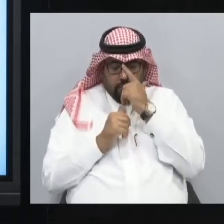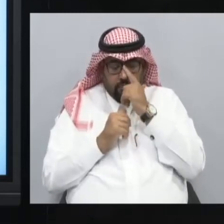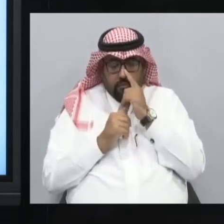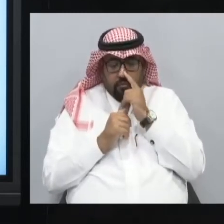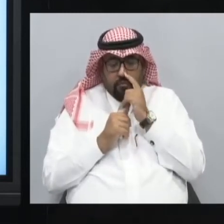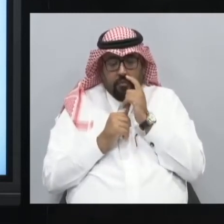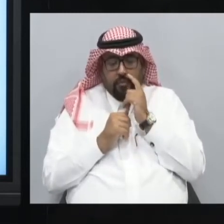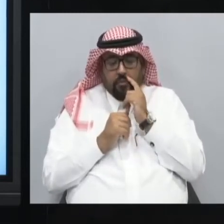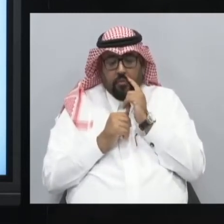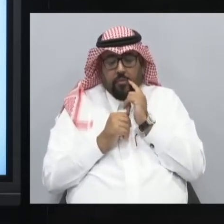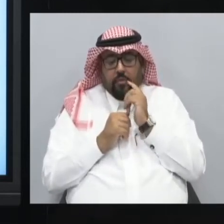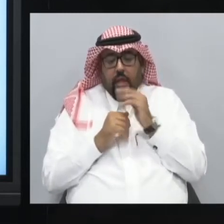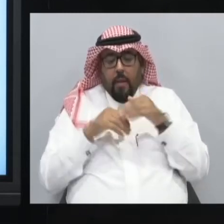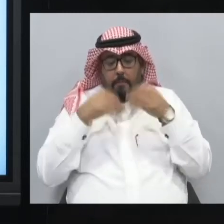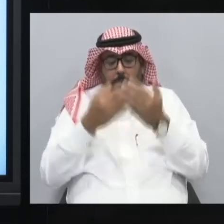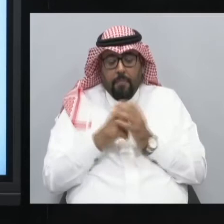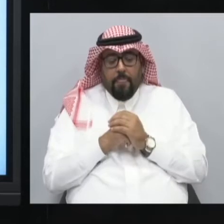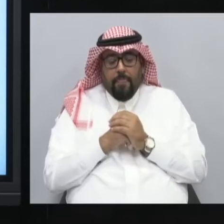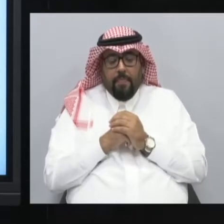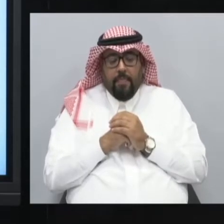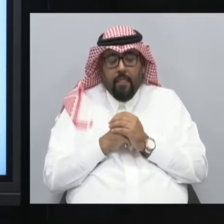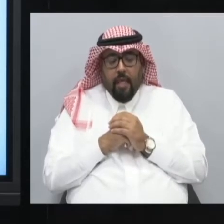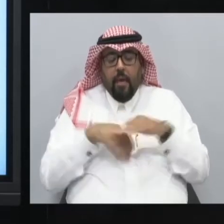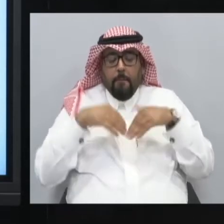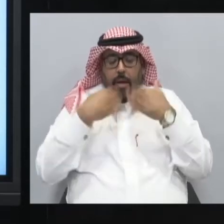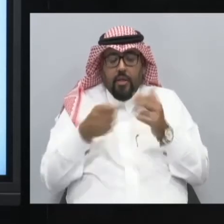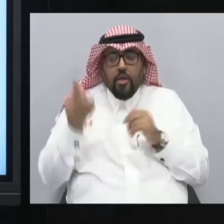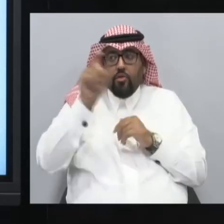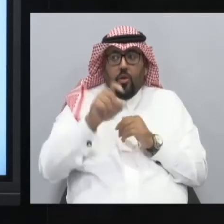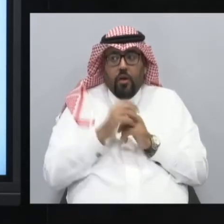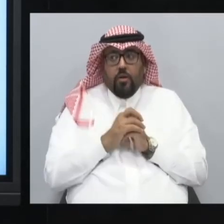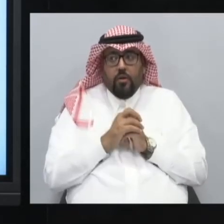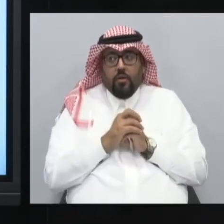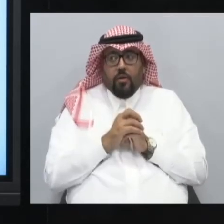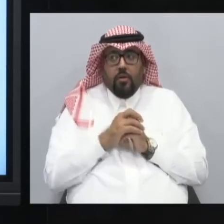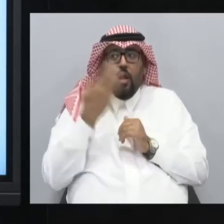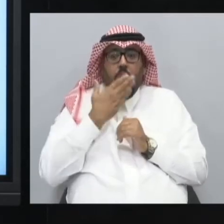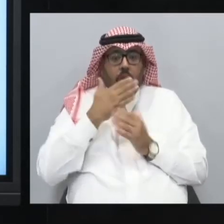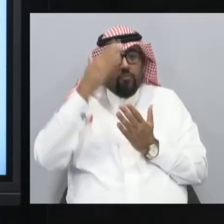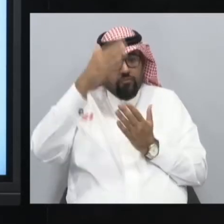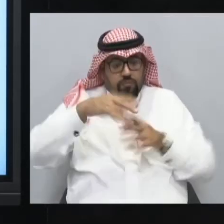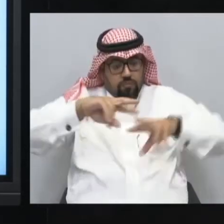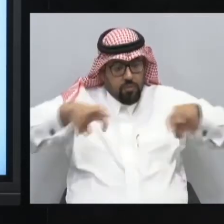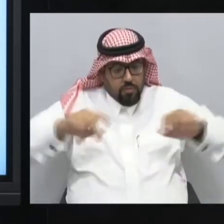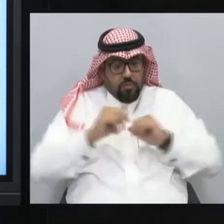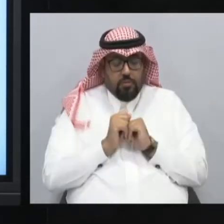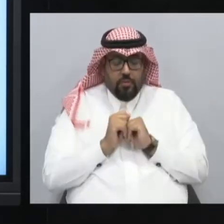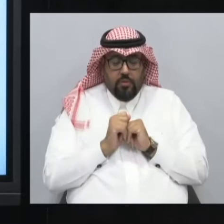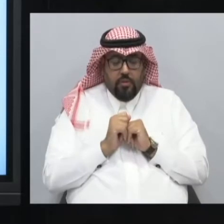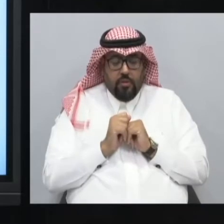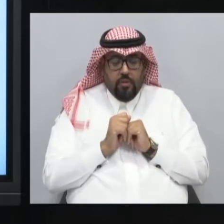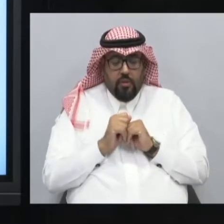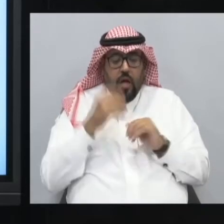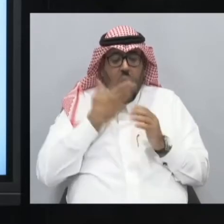أنك عرفت لأنه انظر للمرحلة التي بعد اسأل وهي ماذا؟ اقرأ. أحسنت،